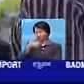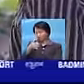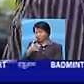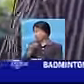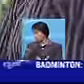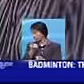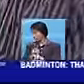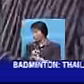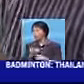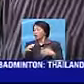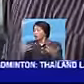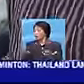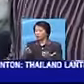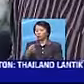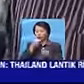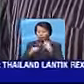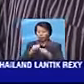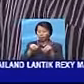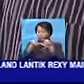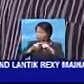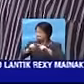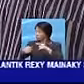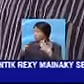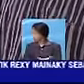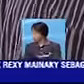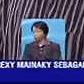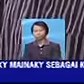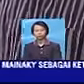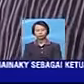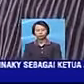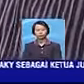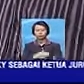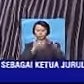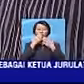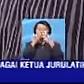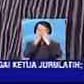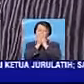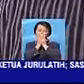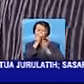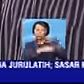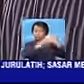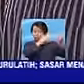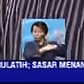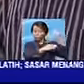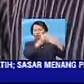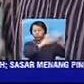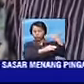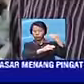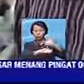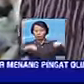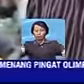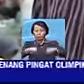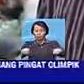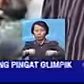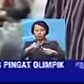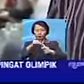mana mungkin menunya? Alhamdulillah, kalau dulu kita katakan memang masak